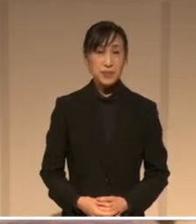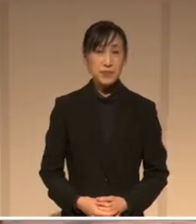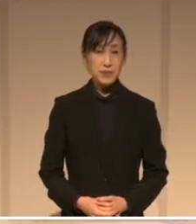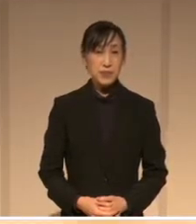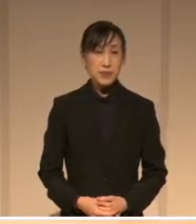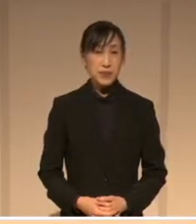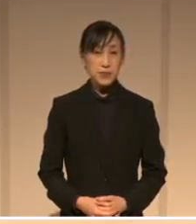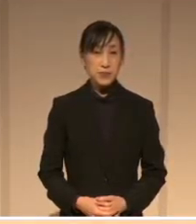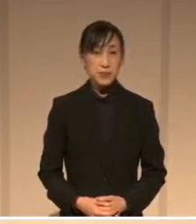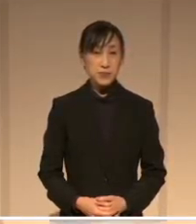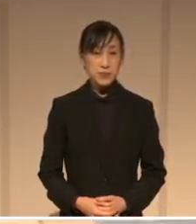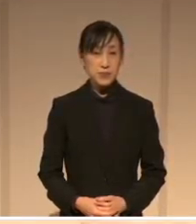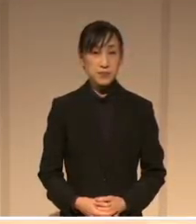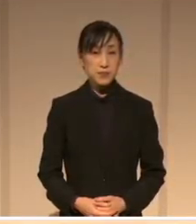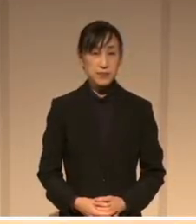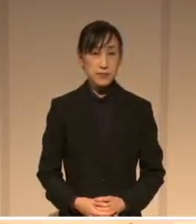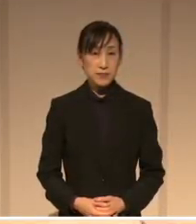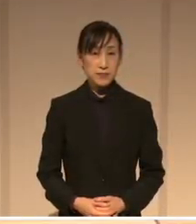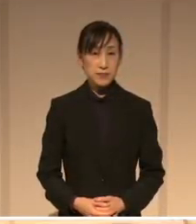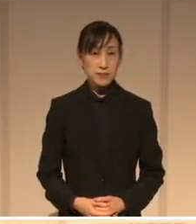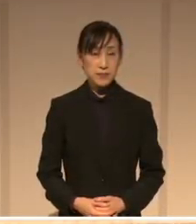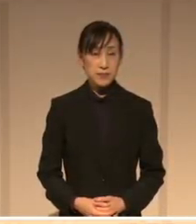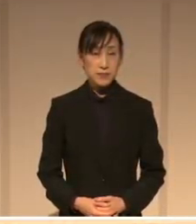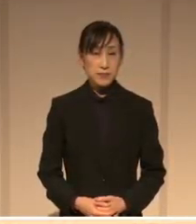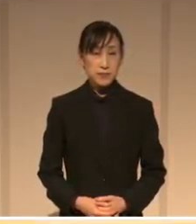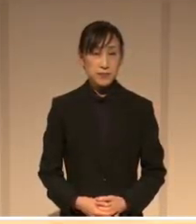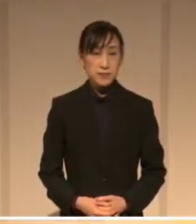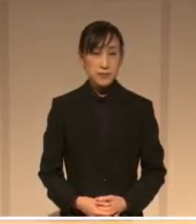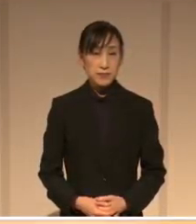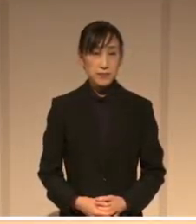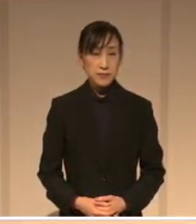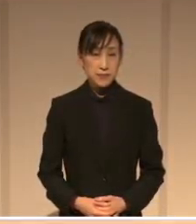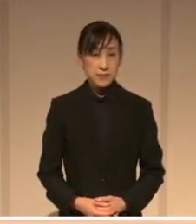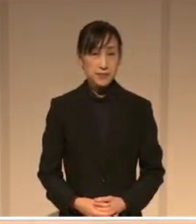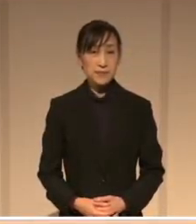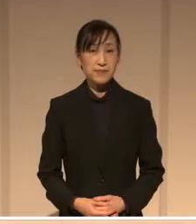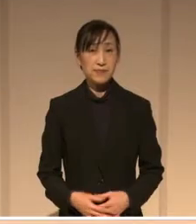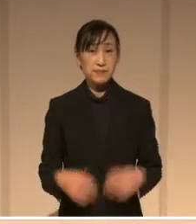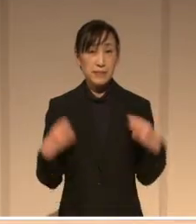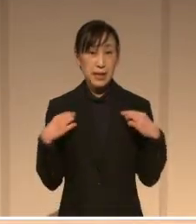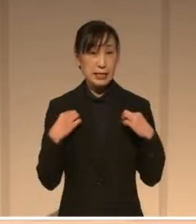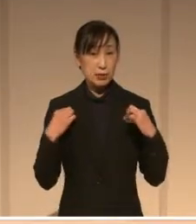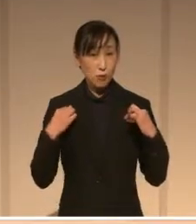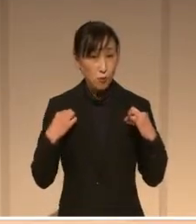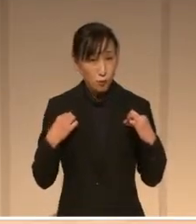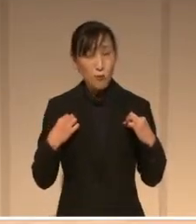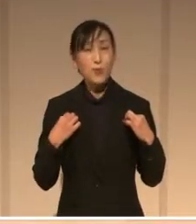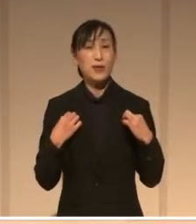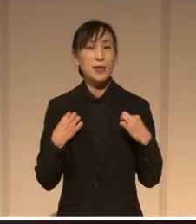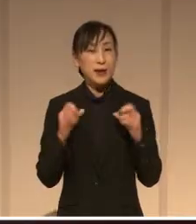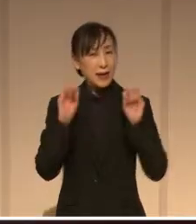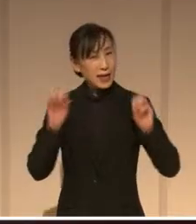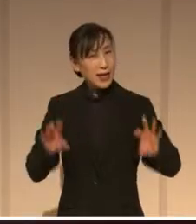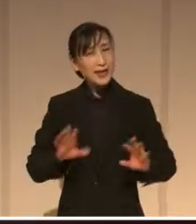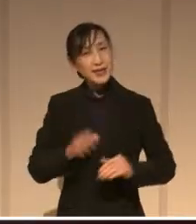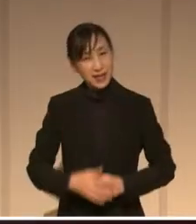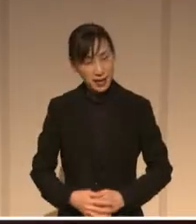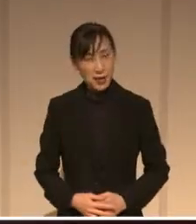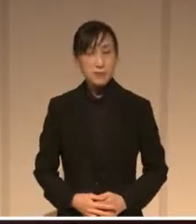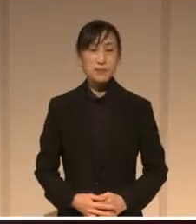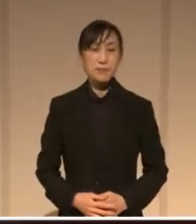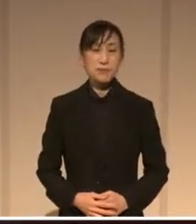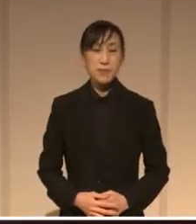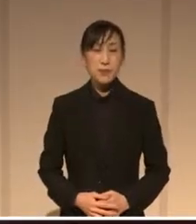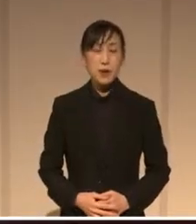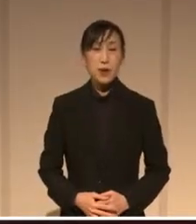はいお願いいたします衣装を着ていらっしゃるので華やかにもありますねそれではまず最初